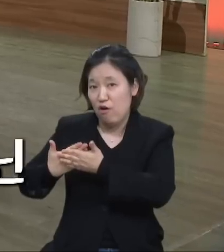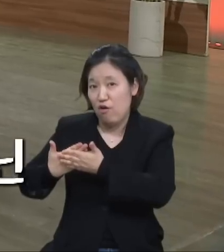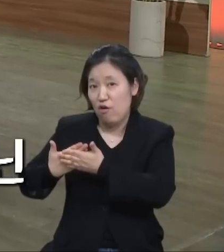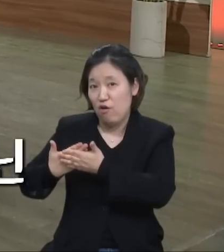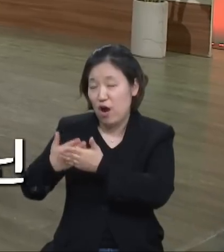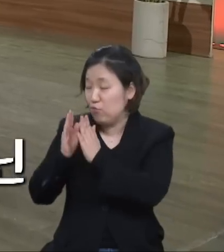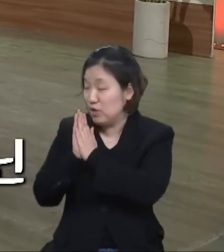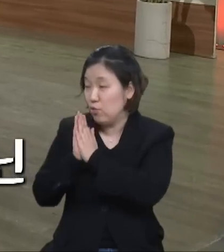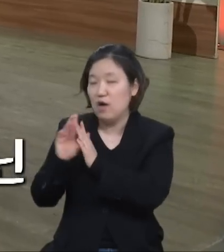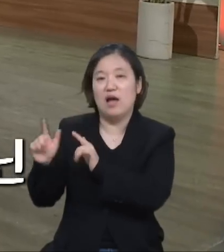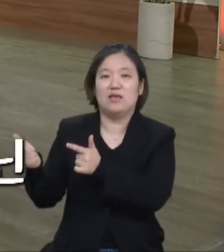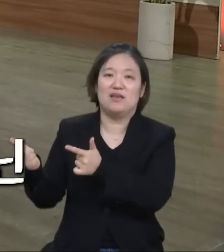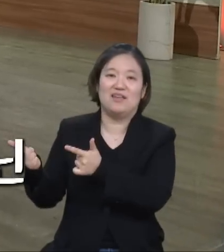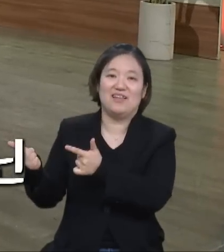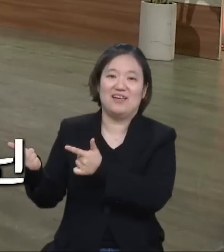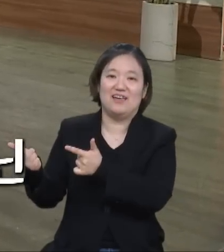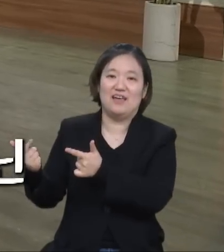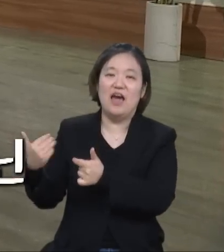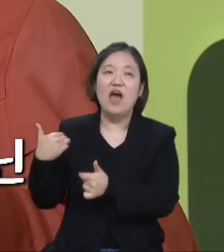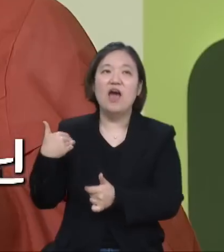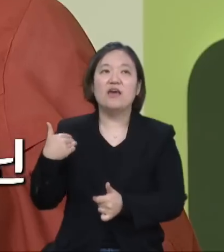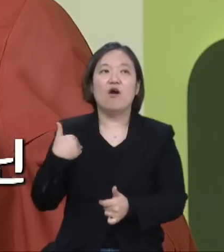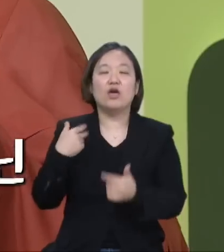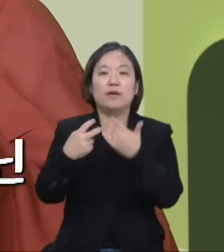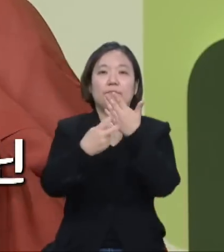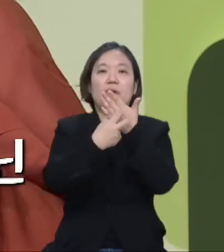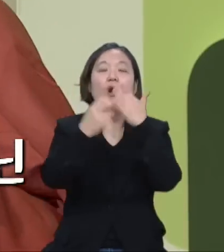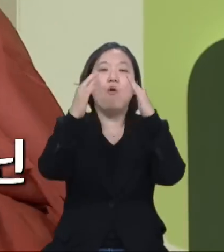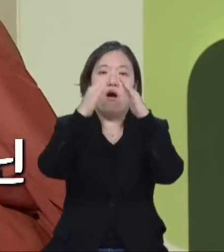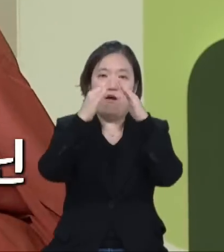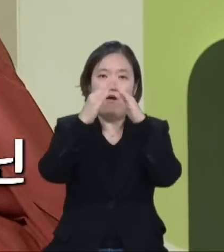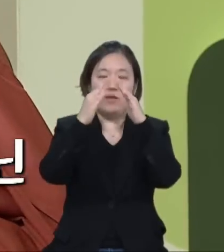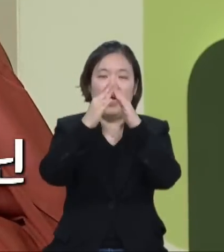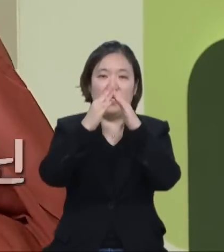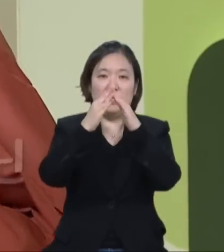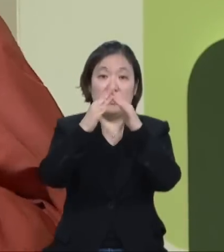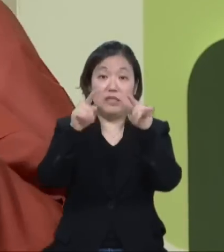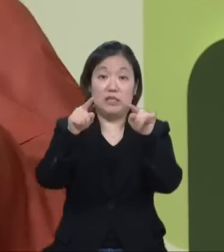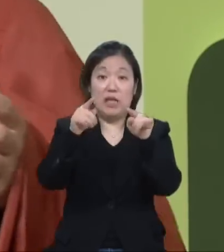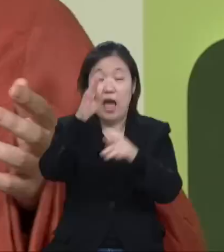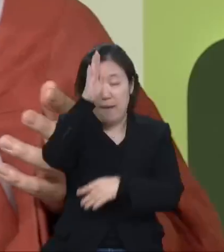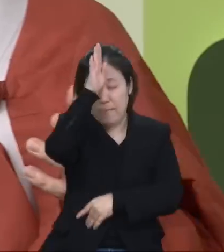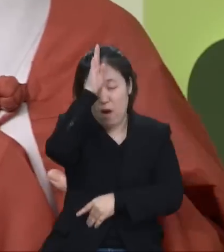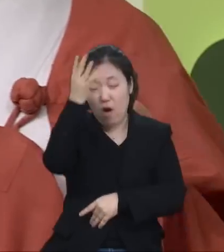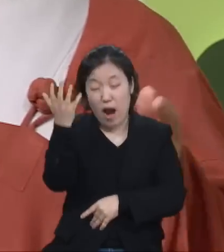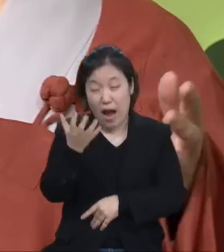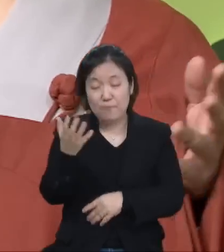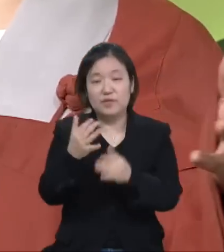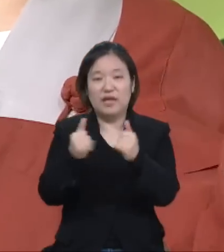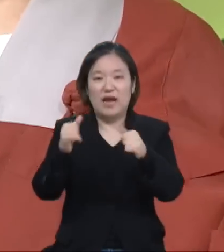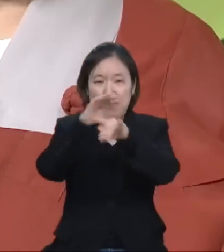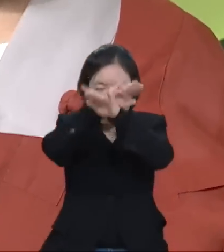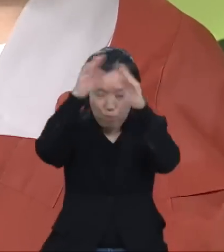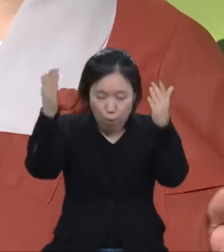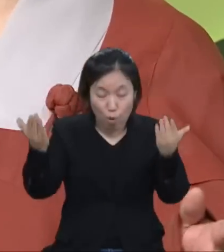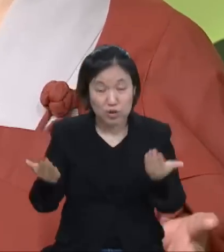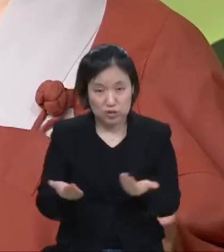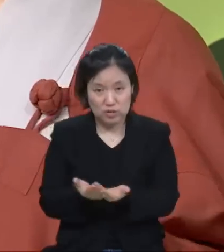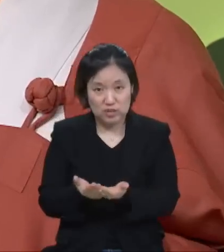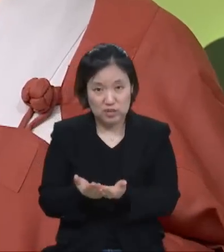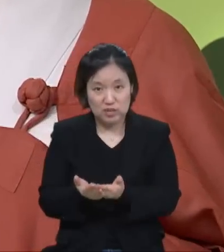아니라 이곳에 있는 모든 환자들이 이곳에 있는